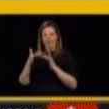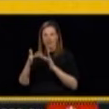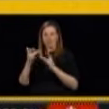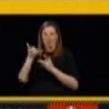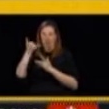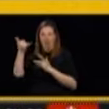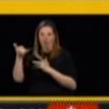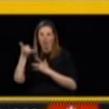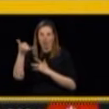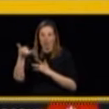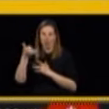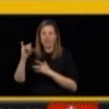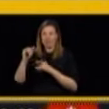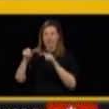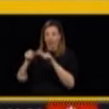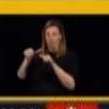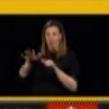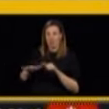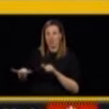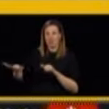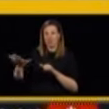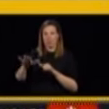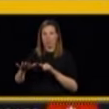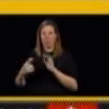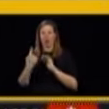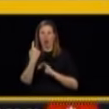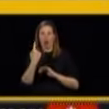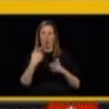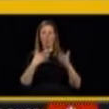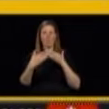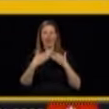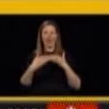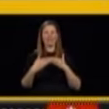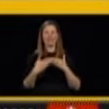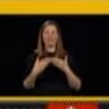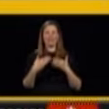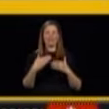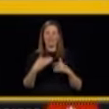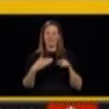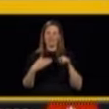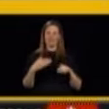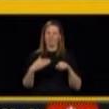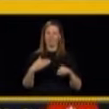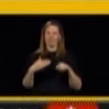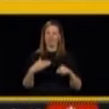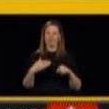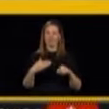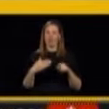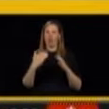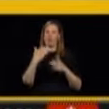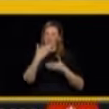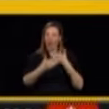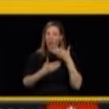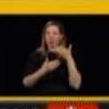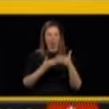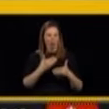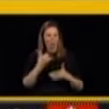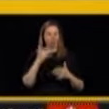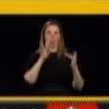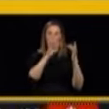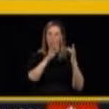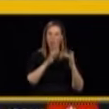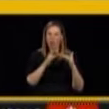l'exemple d'un territoire, où est-ce que, quand on a fait toute la démarche, on a contacté presque